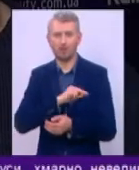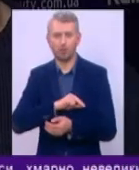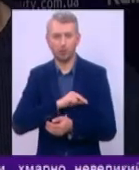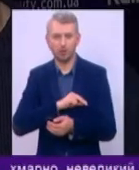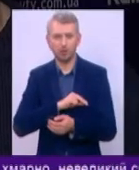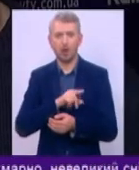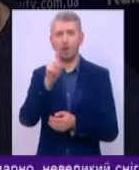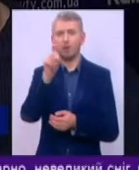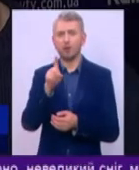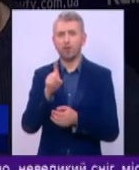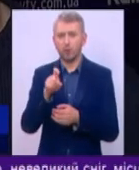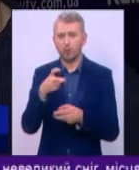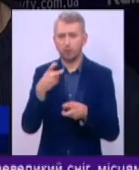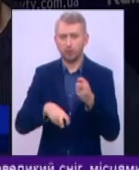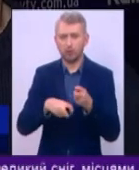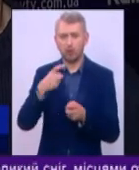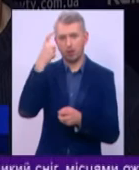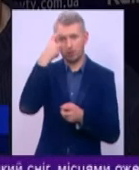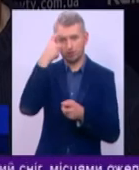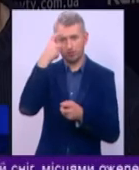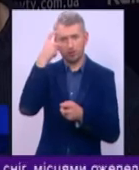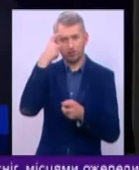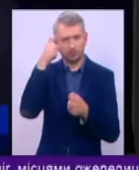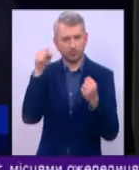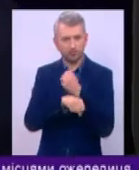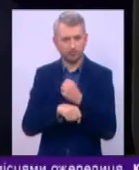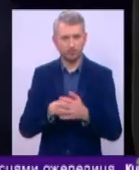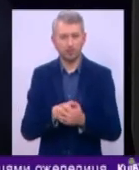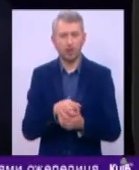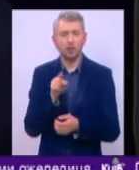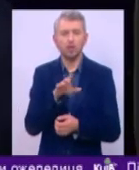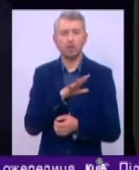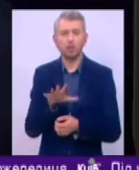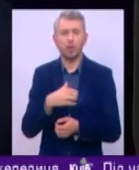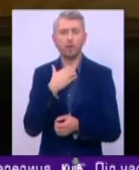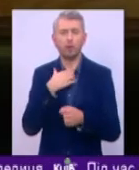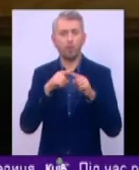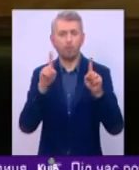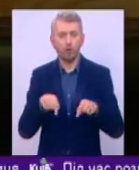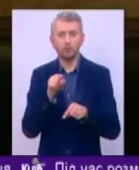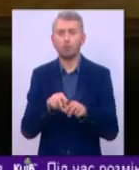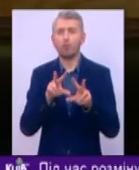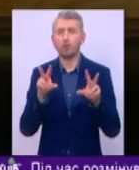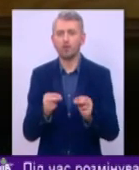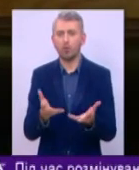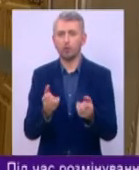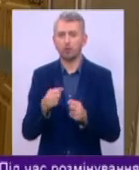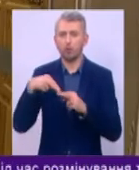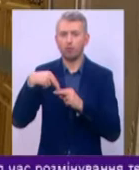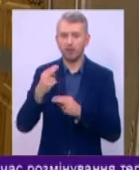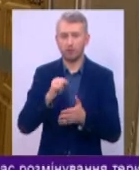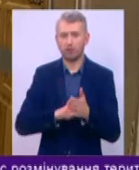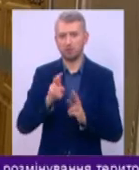Перелом позвоночника і черепно-мозгова травма закрита. У Віктора не було страхового полісу, проте йому пощастило отримати компенсацію